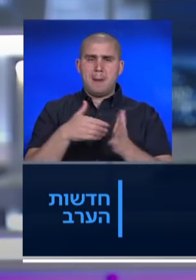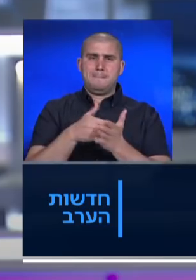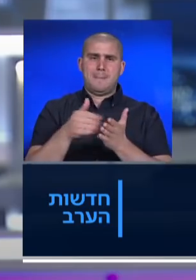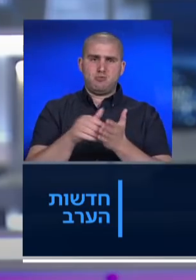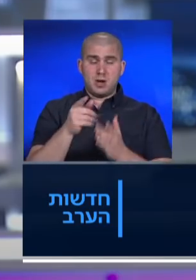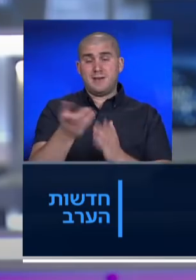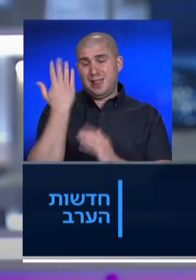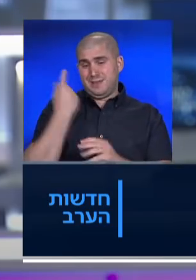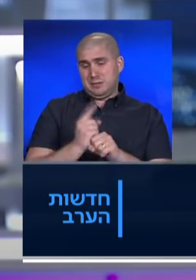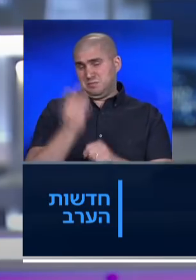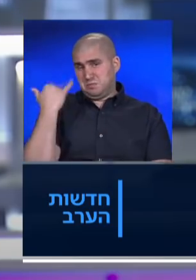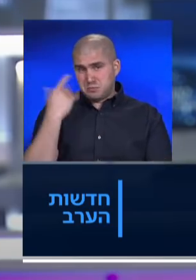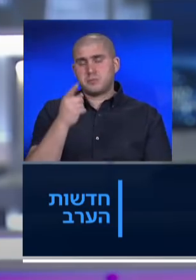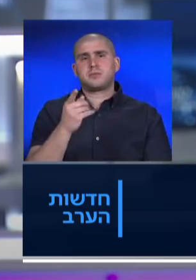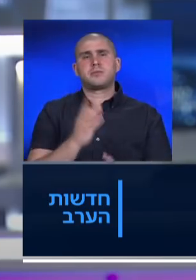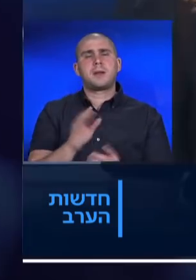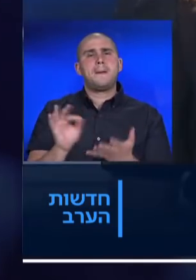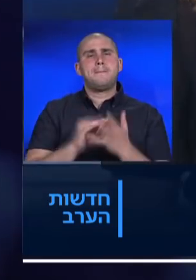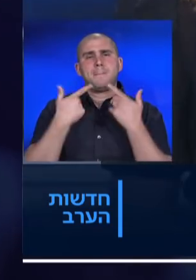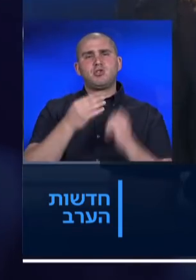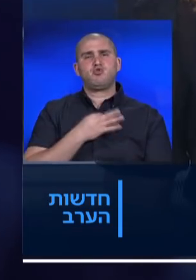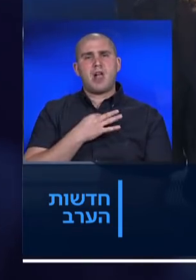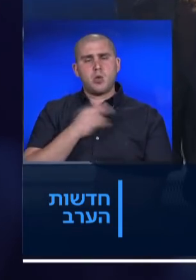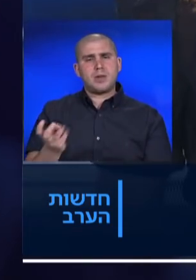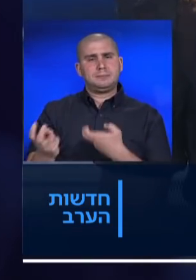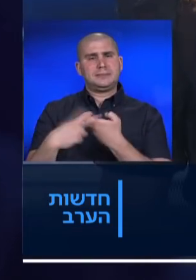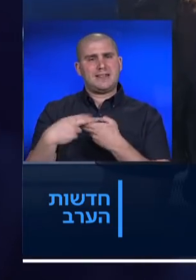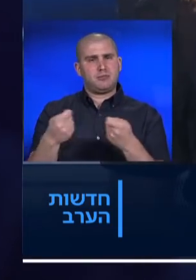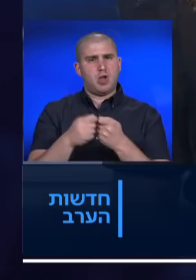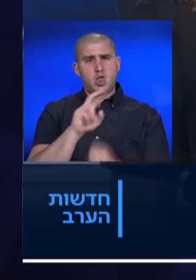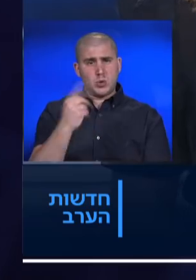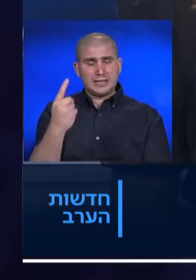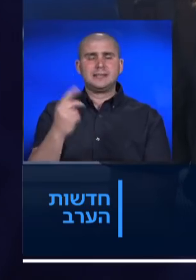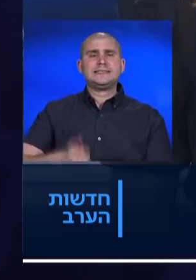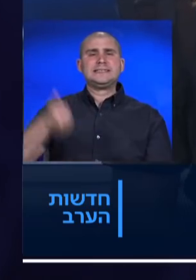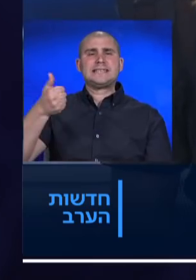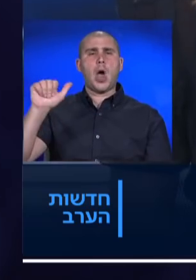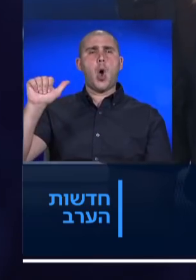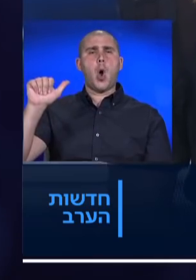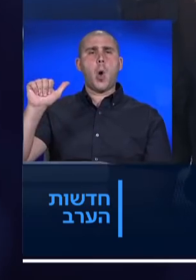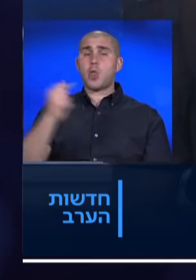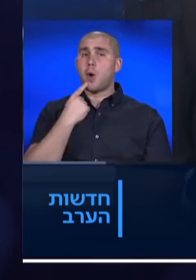קצר, תמר אלמוג פרשניתנו, את מצטרפת בנושא הזה, השר אוחנה טוען שמנדלבליט